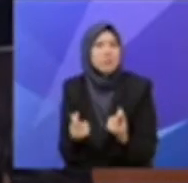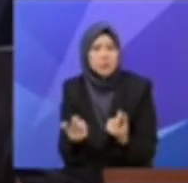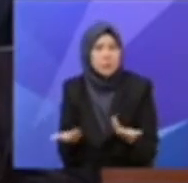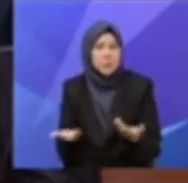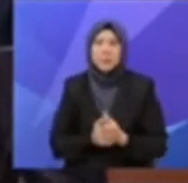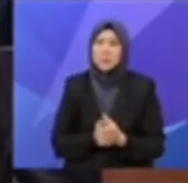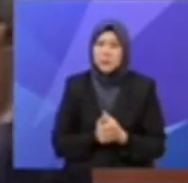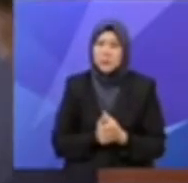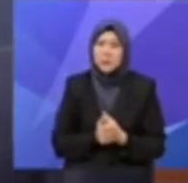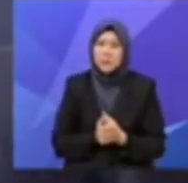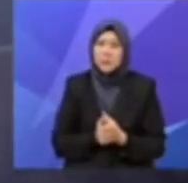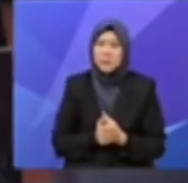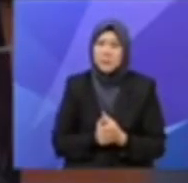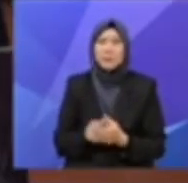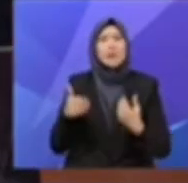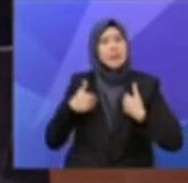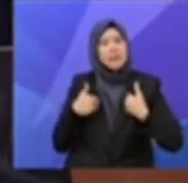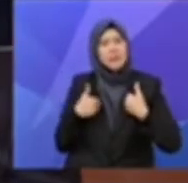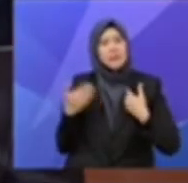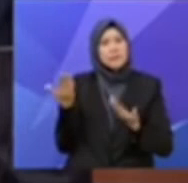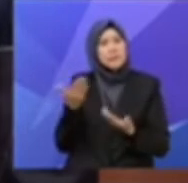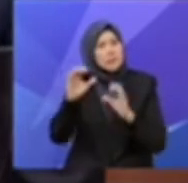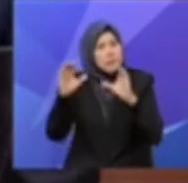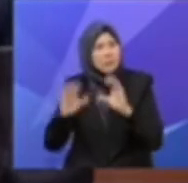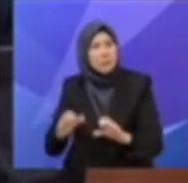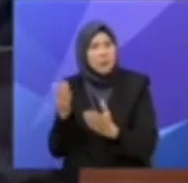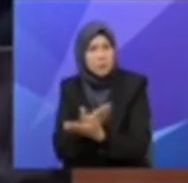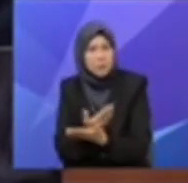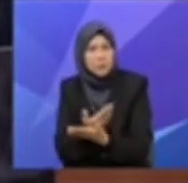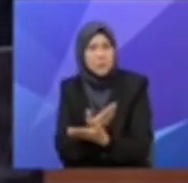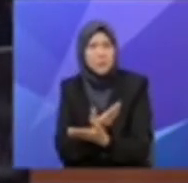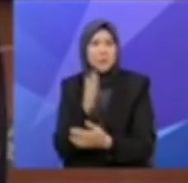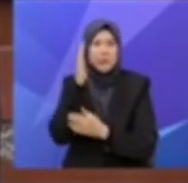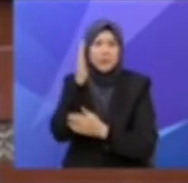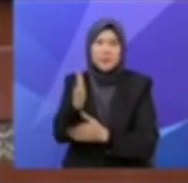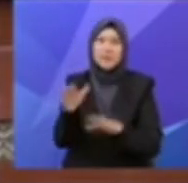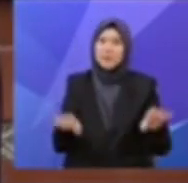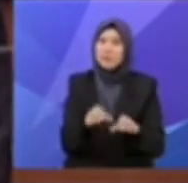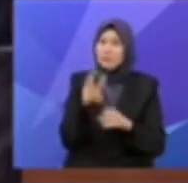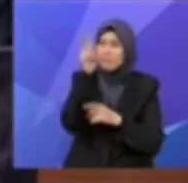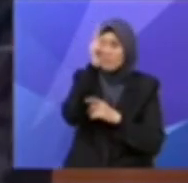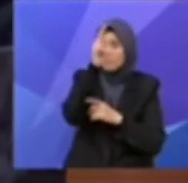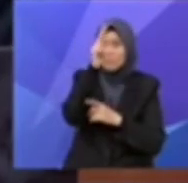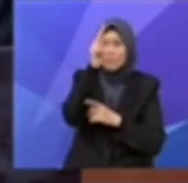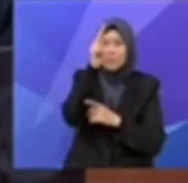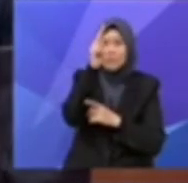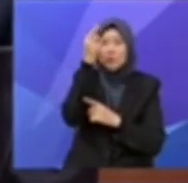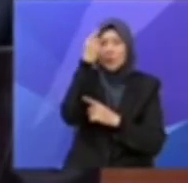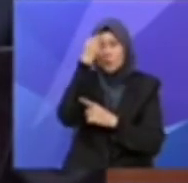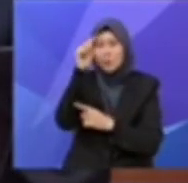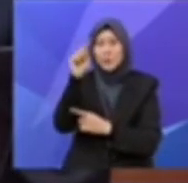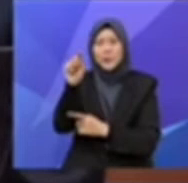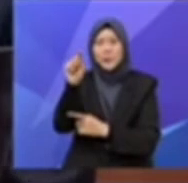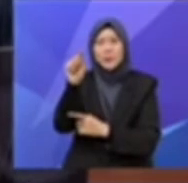dan ada Hai terdapat sebarang pendekatan baru yang akan dilaksanakan oleh kerajaan bagian